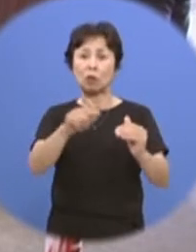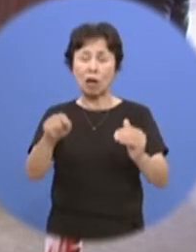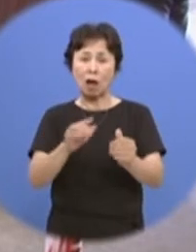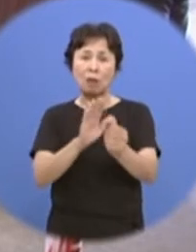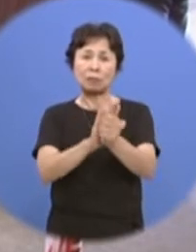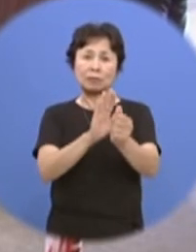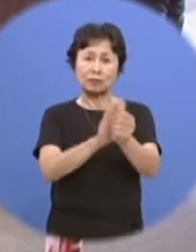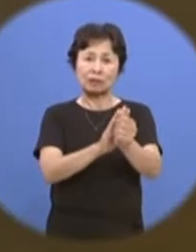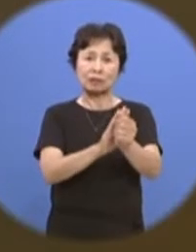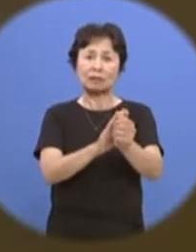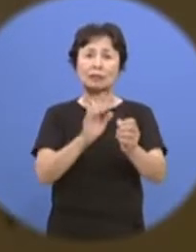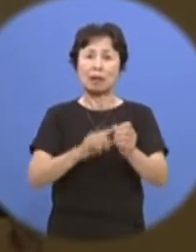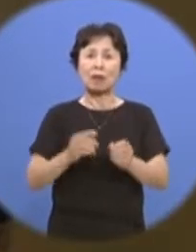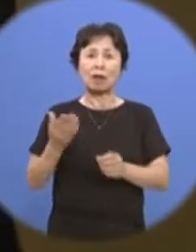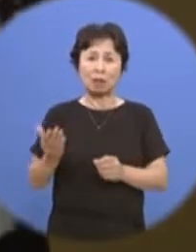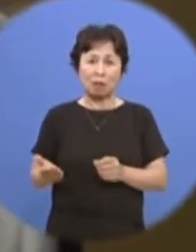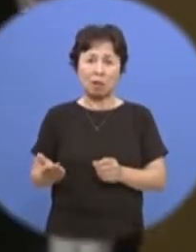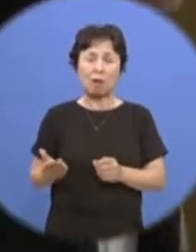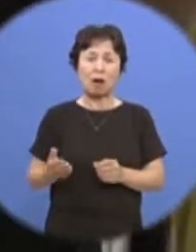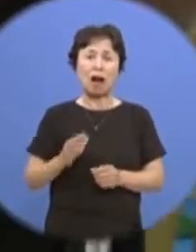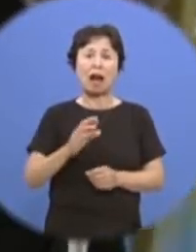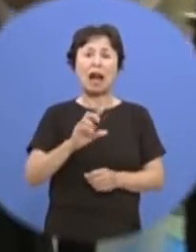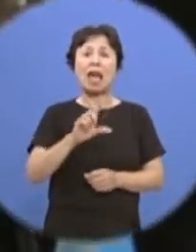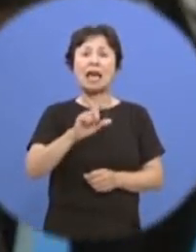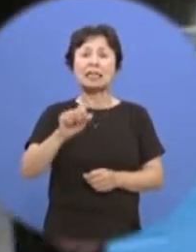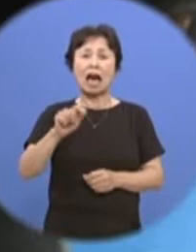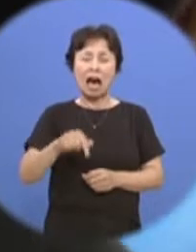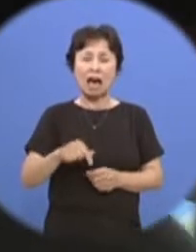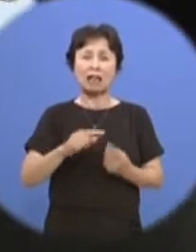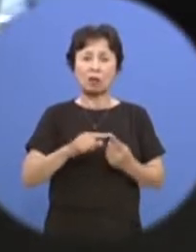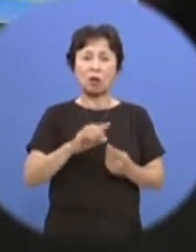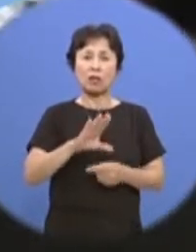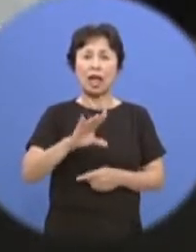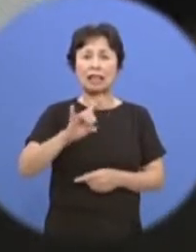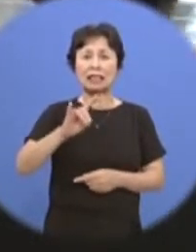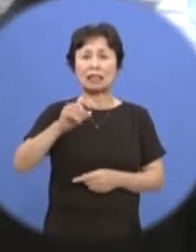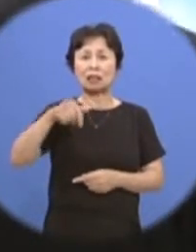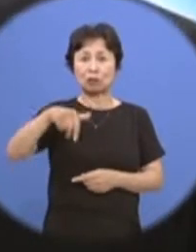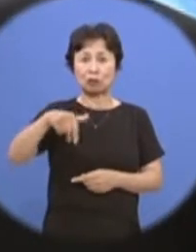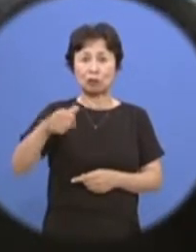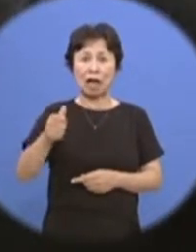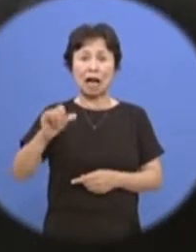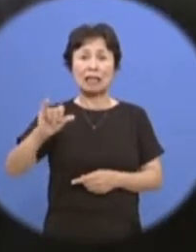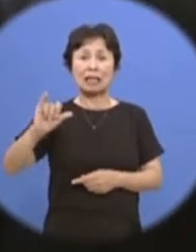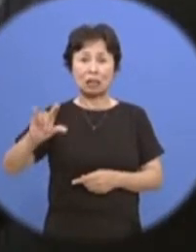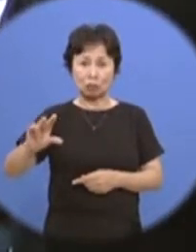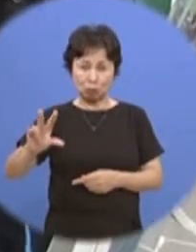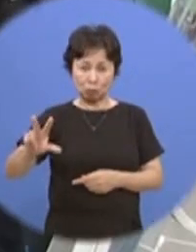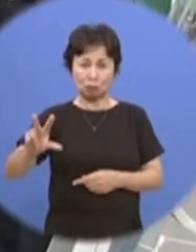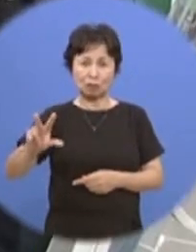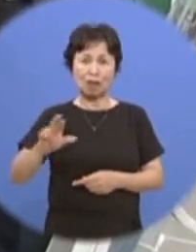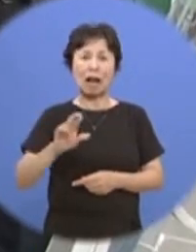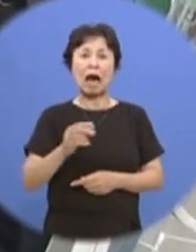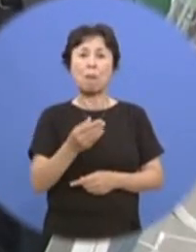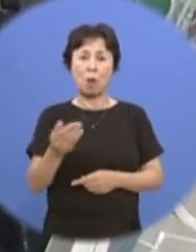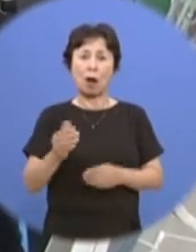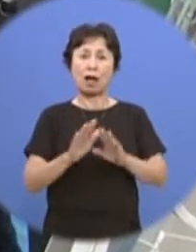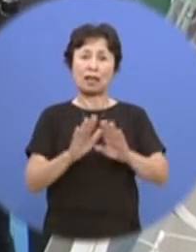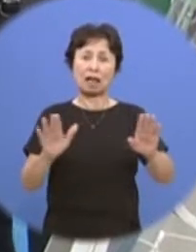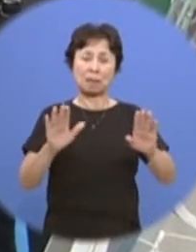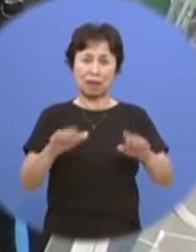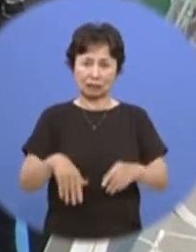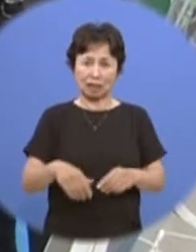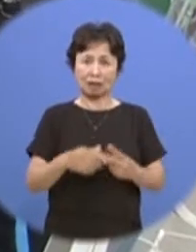ザー&テキスタイルラボという形でラボをオープンしたと。それからもう一つ、ご存知のように和歌山